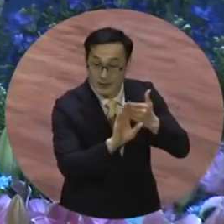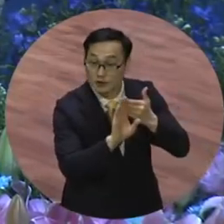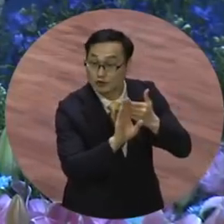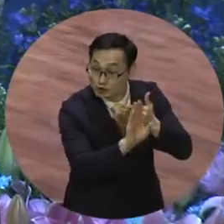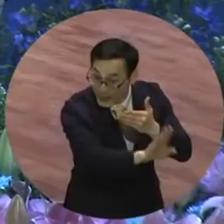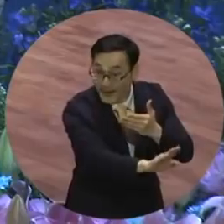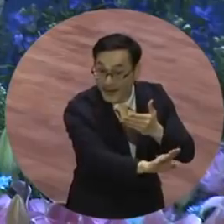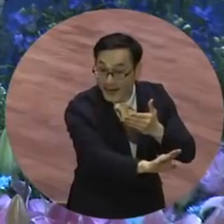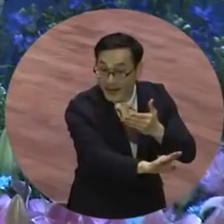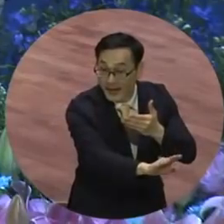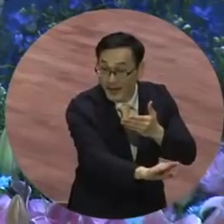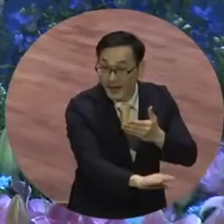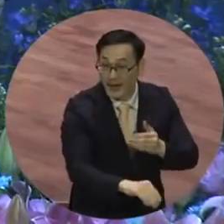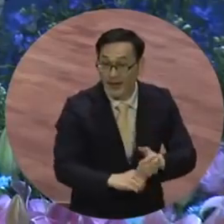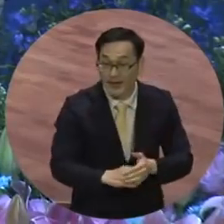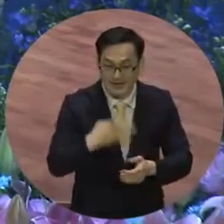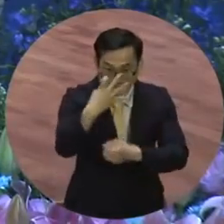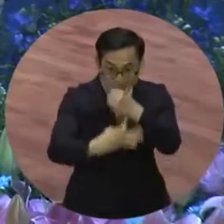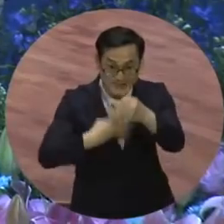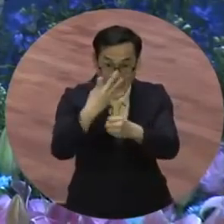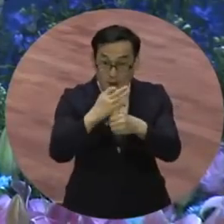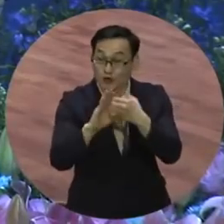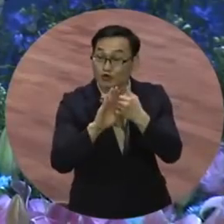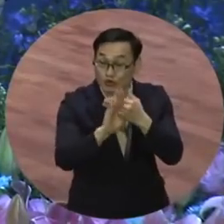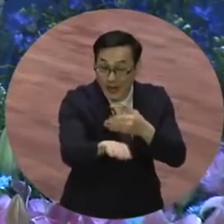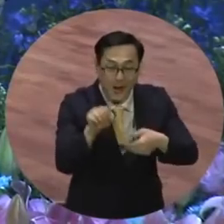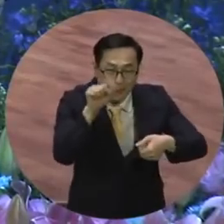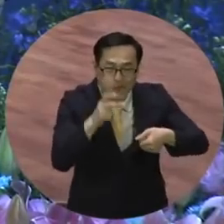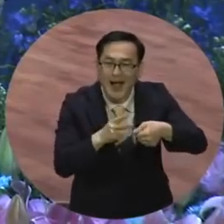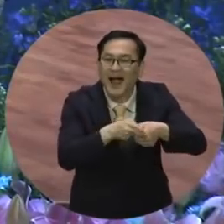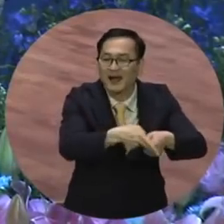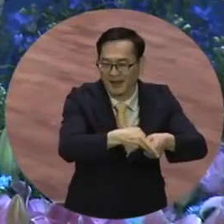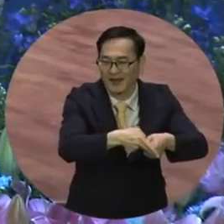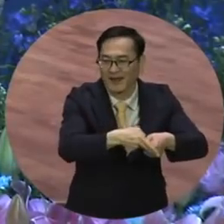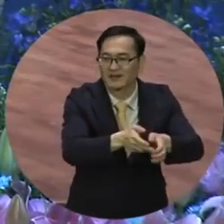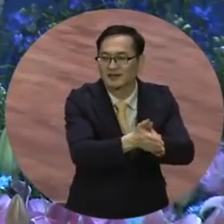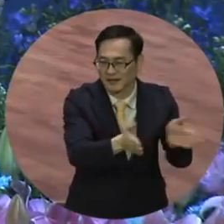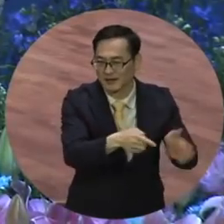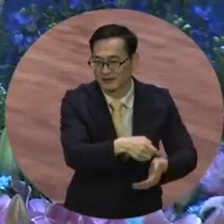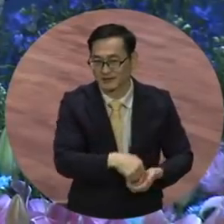이후 14년이나 지난 창세기 17장이었어요.